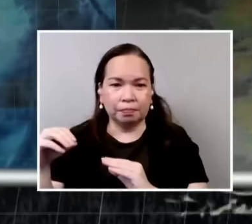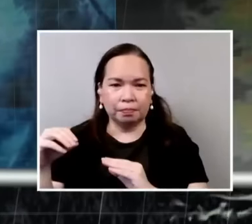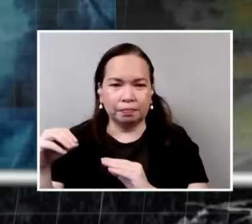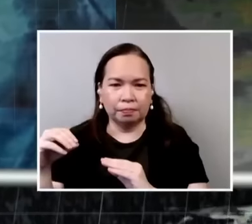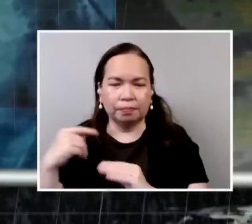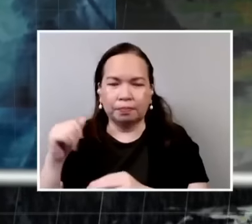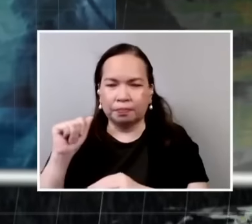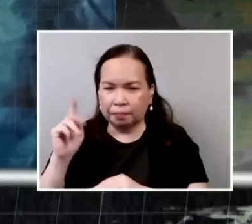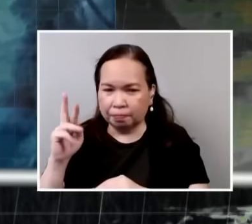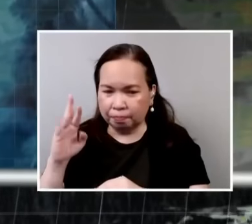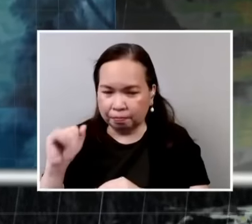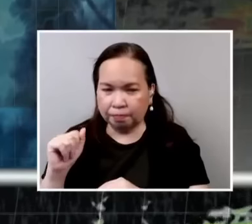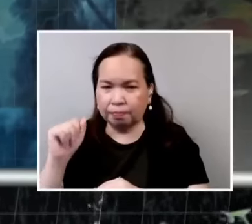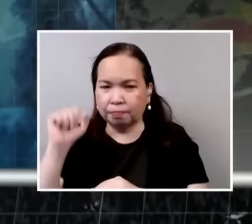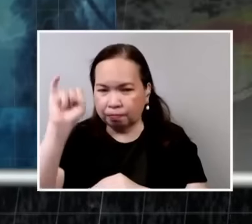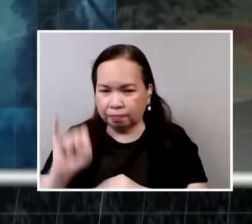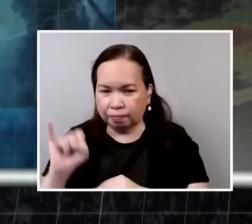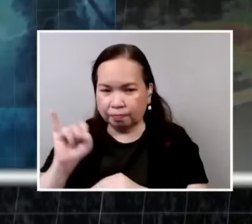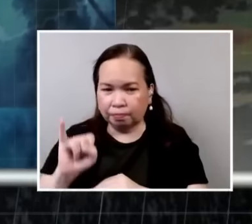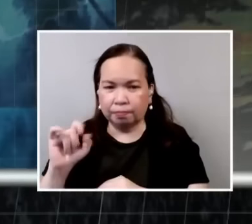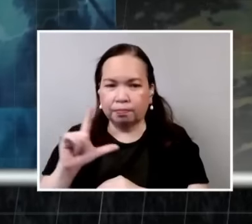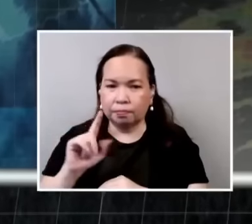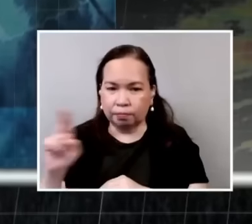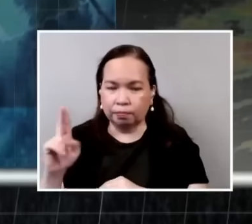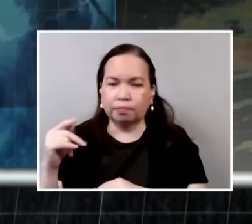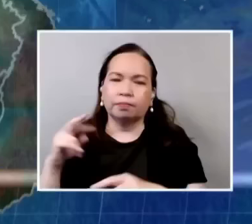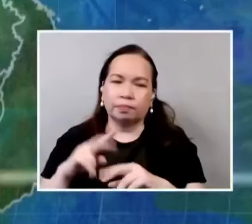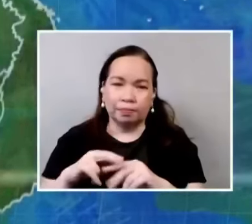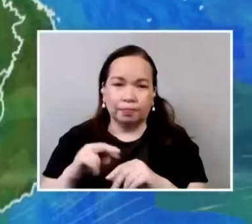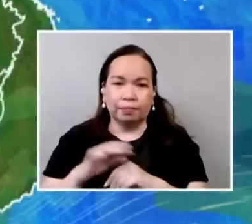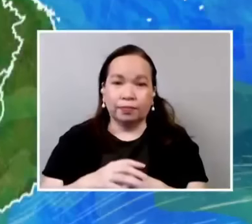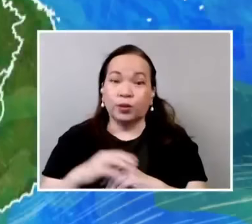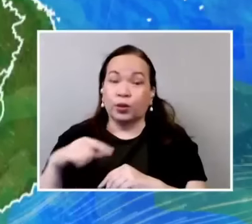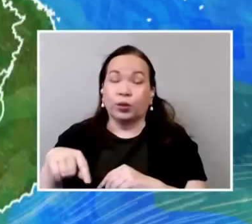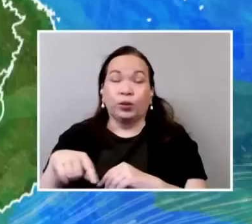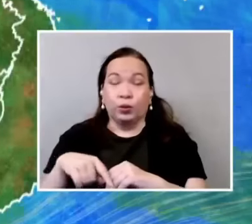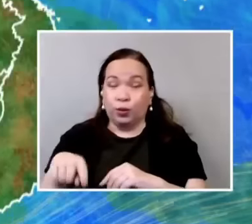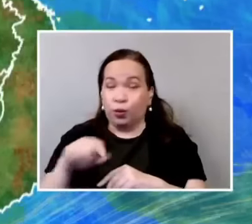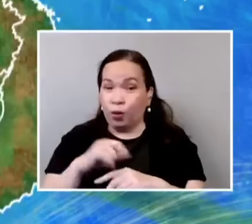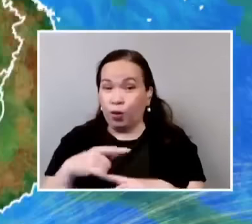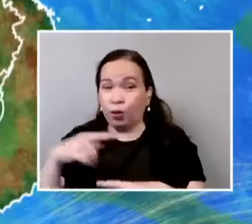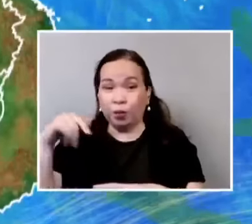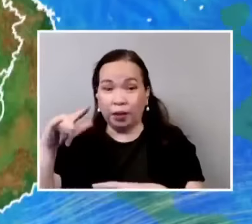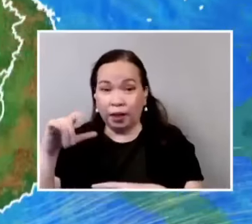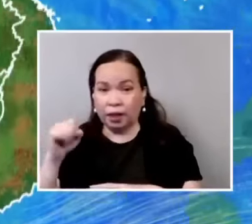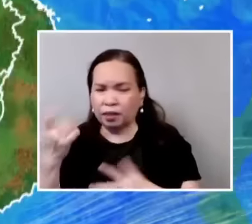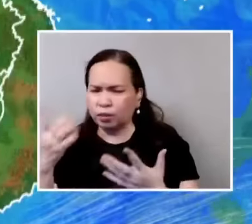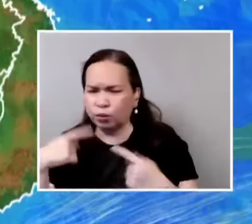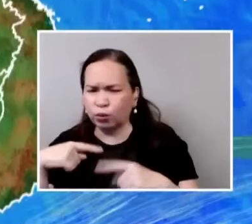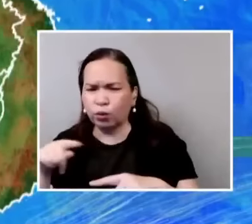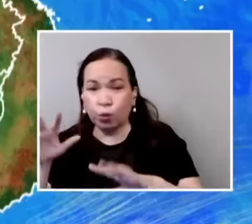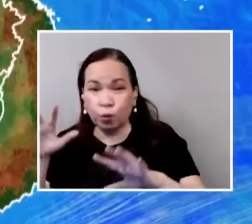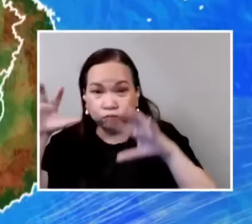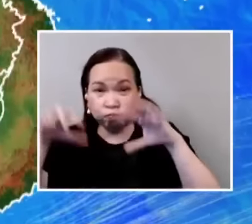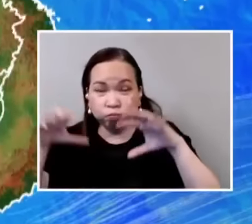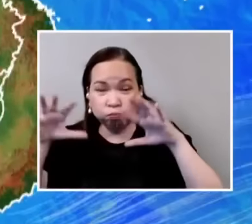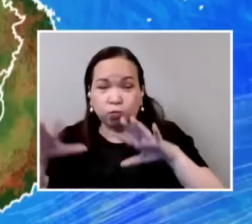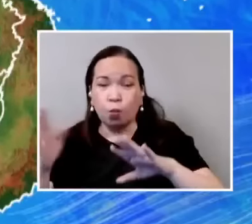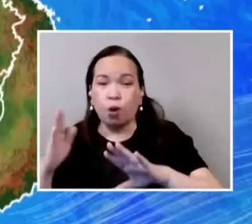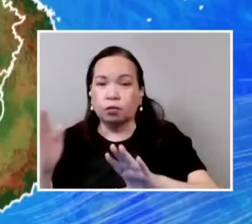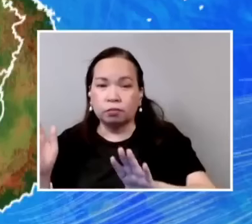Abra, Ilocos Sur, La Union at Pangasinan. Sa forecast track ng PAGASA, patuloy pong kikilos ang bagyo pa Hilagang Kanluran